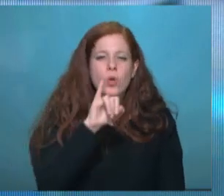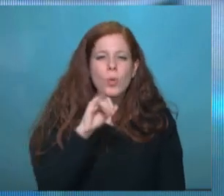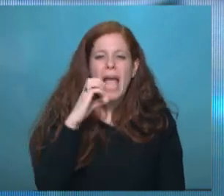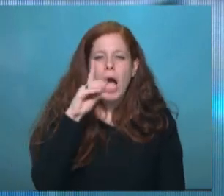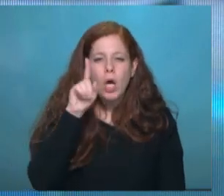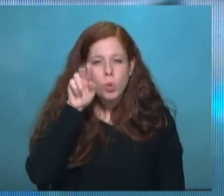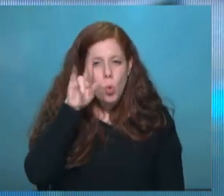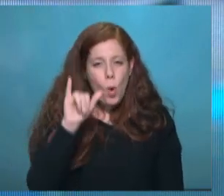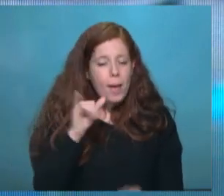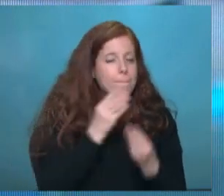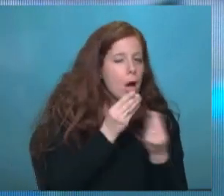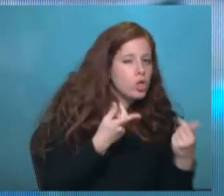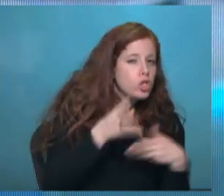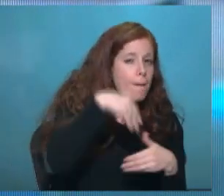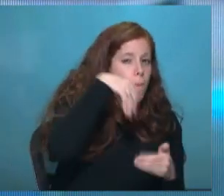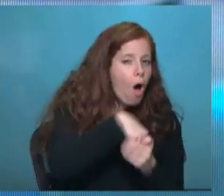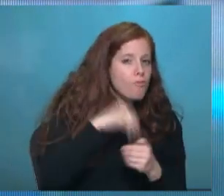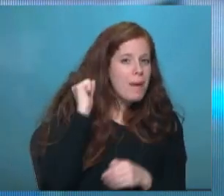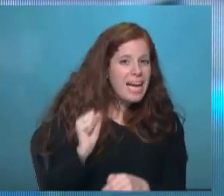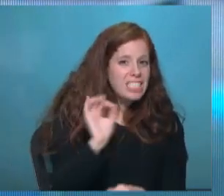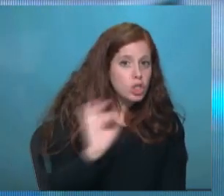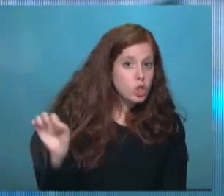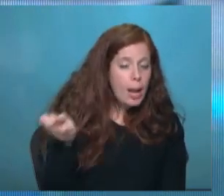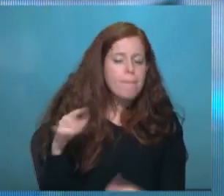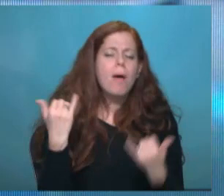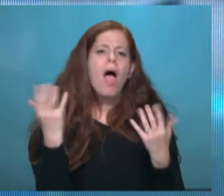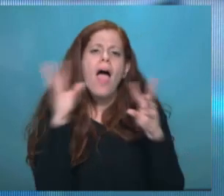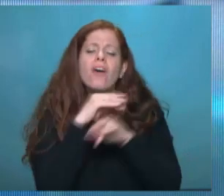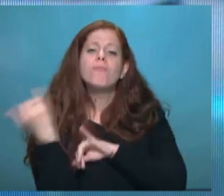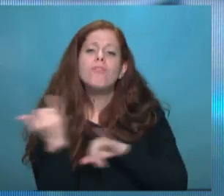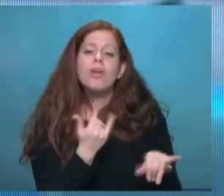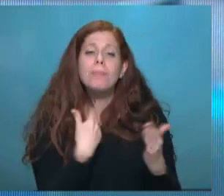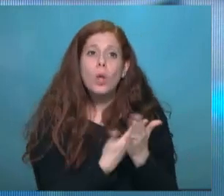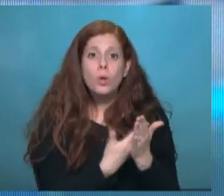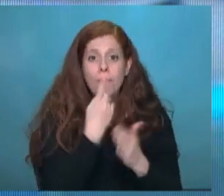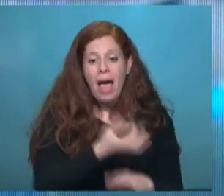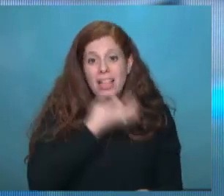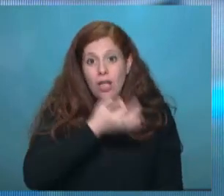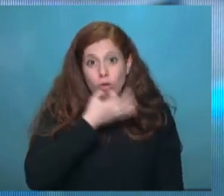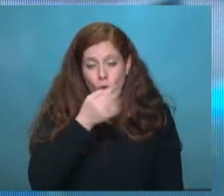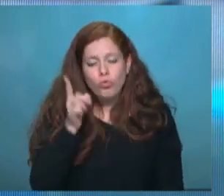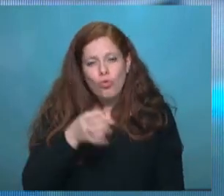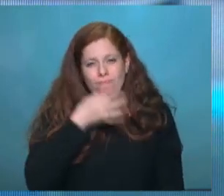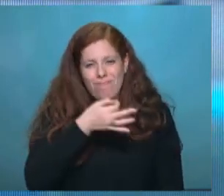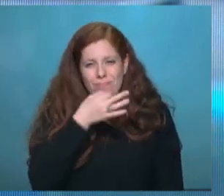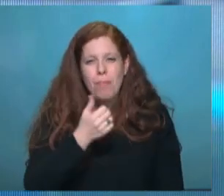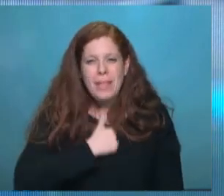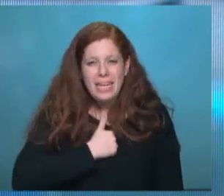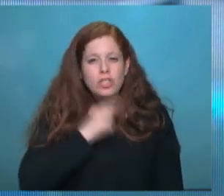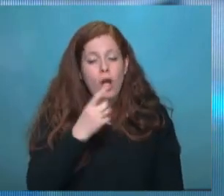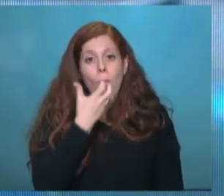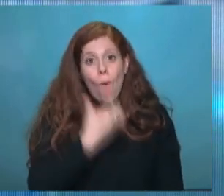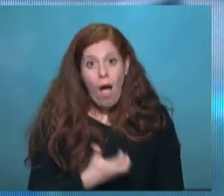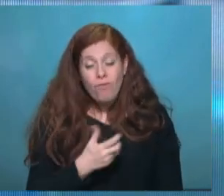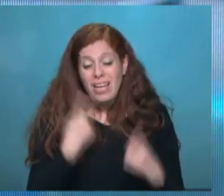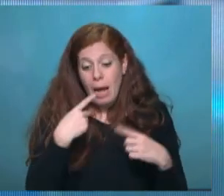מעורב ברציחתם. הערב אנחנו מביאים כאן תיעוד מאחת הדרשות האחרונות שהוא נשא בבית הכנסת שבו הוא משמש רב ימים אחדים